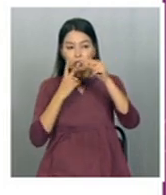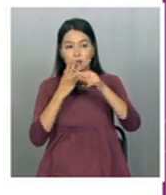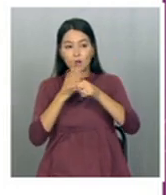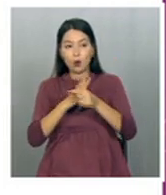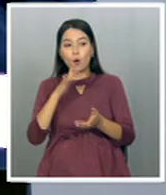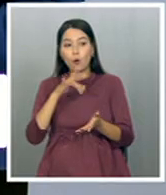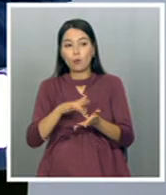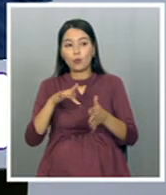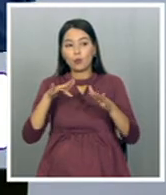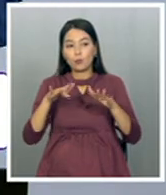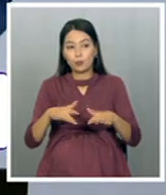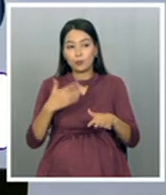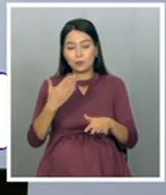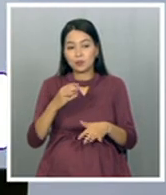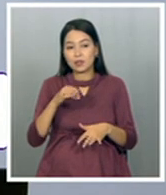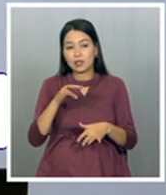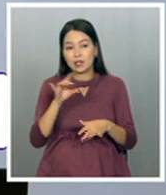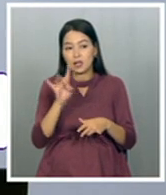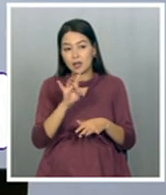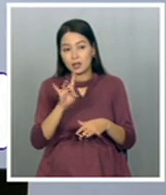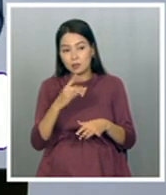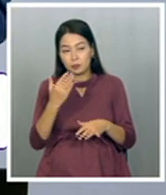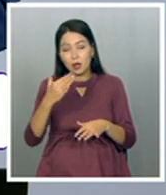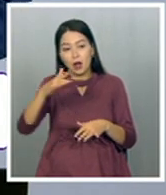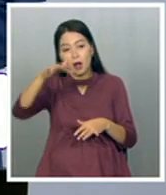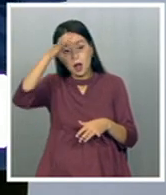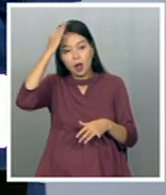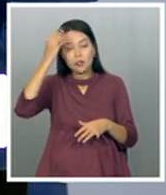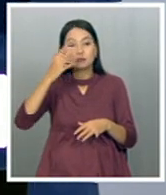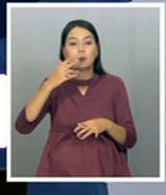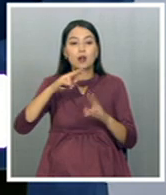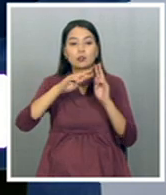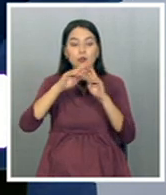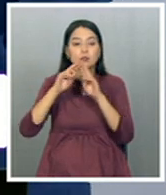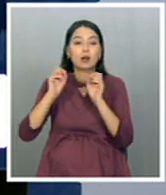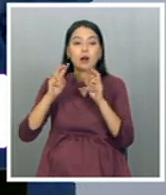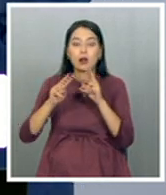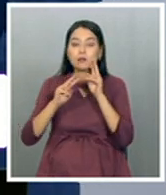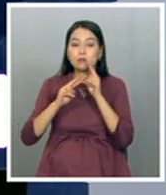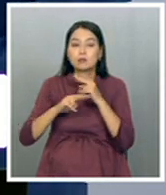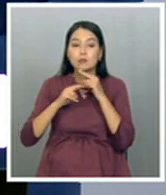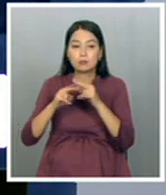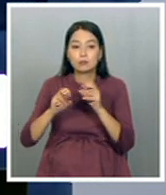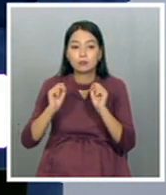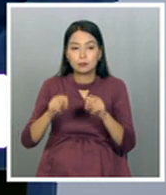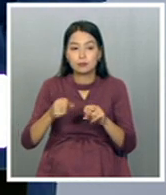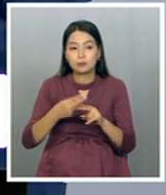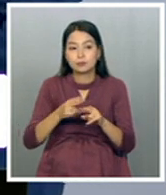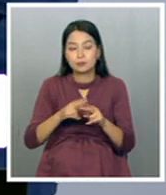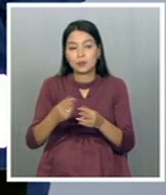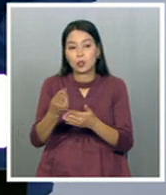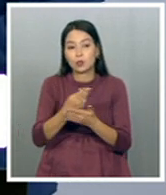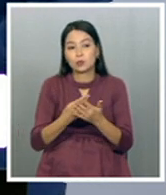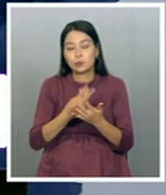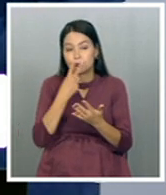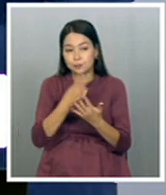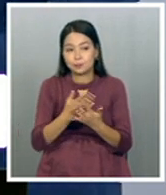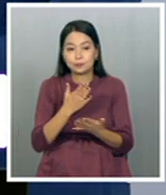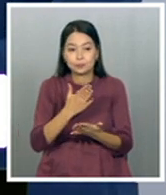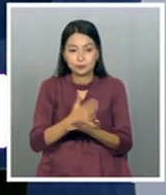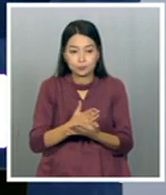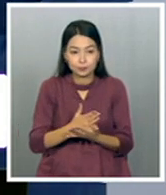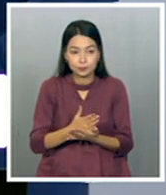ендіктегі бақылаушының аспан сферасын қалай бақылайтынын қарастырып көрейік. Ол сәтте бізге мына суретте көрініп тұрғандай,